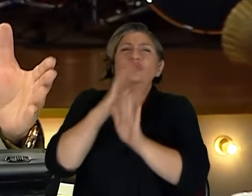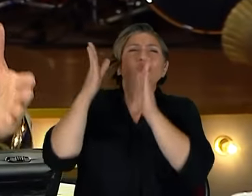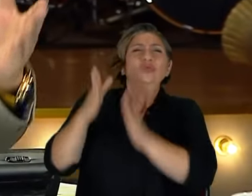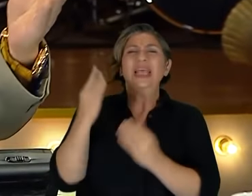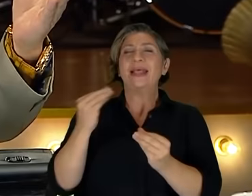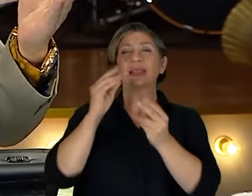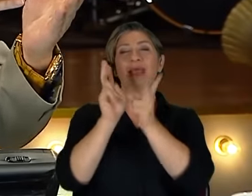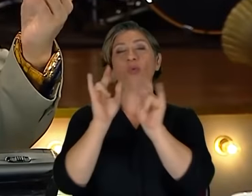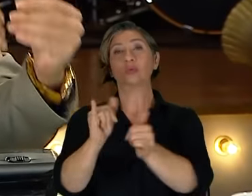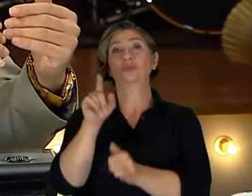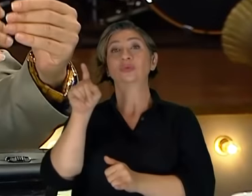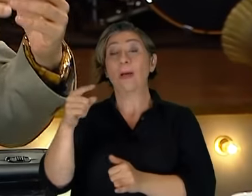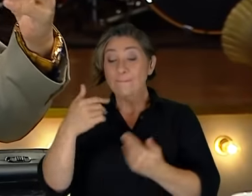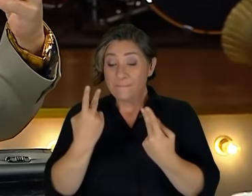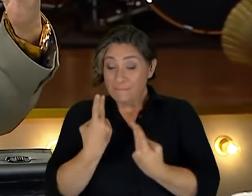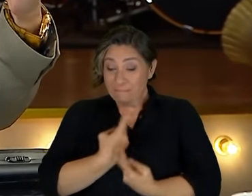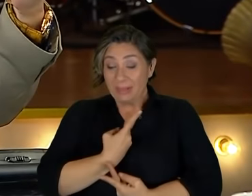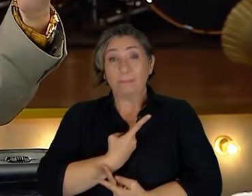iyi oyuncudur. Ben benim